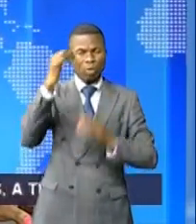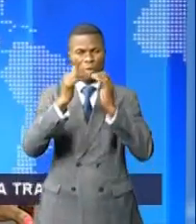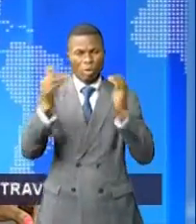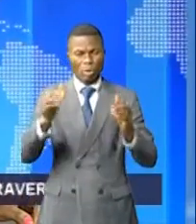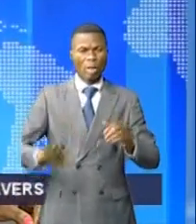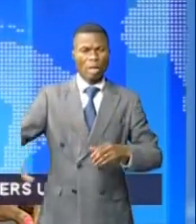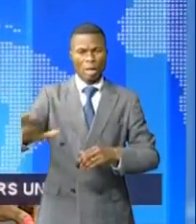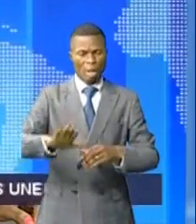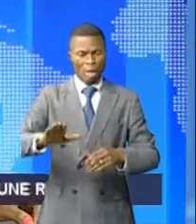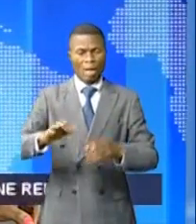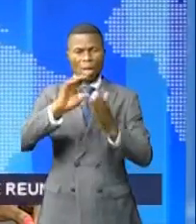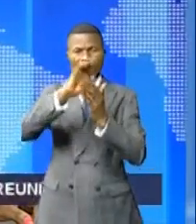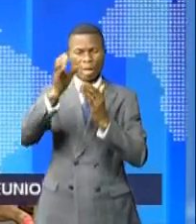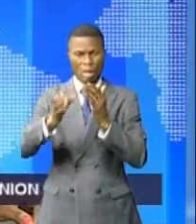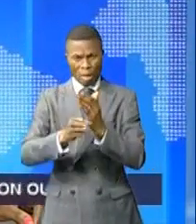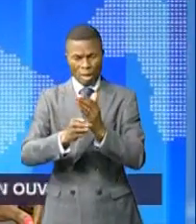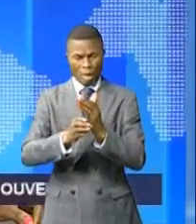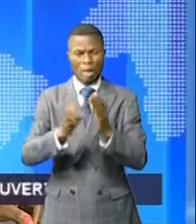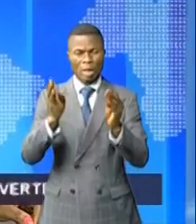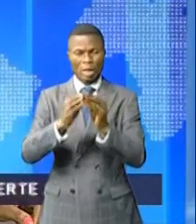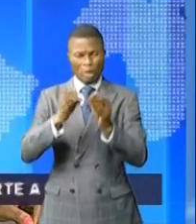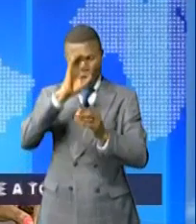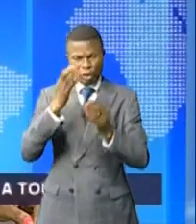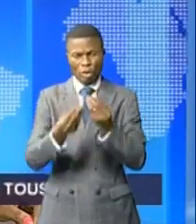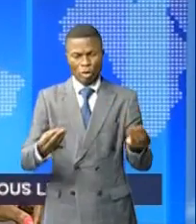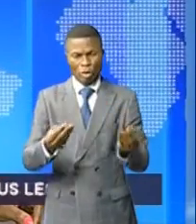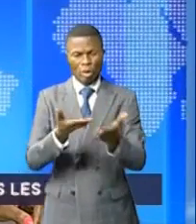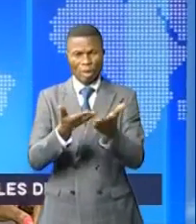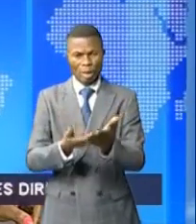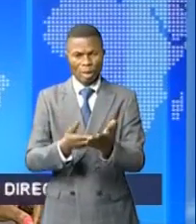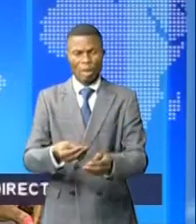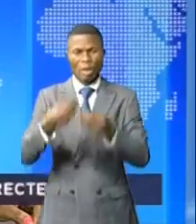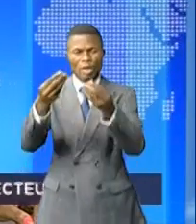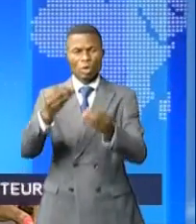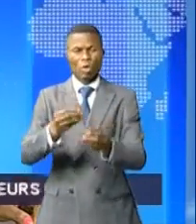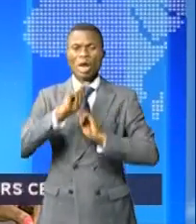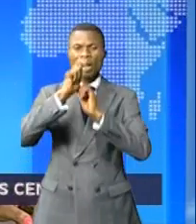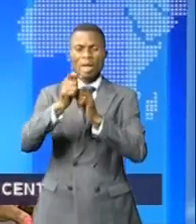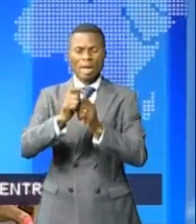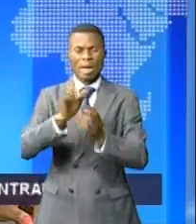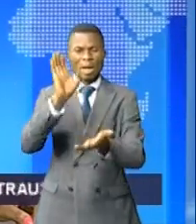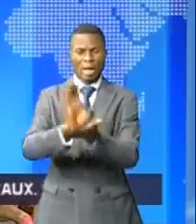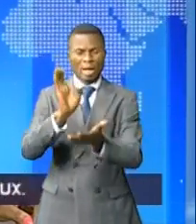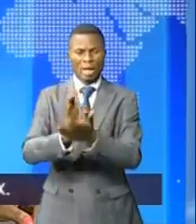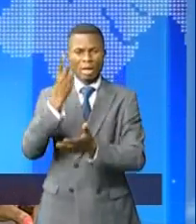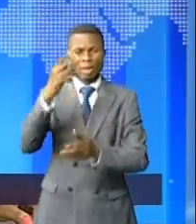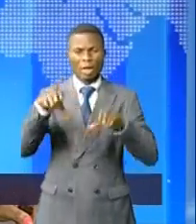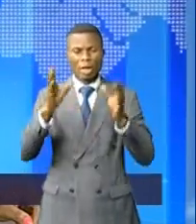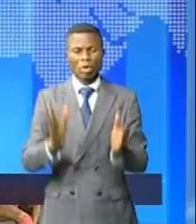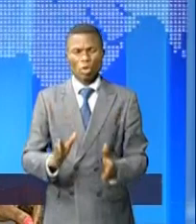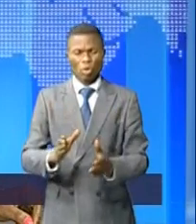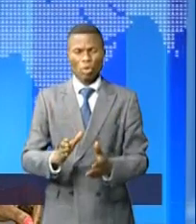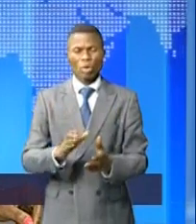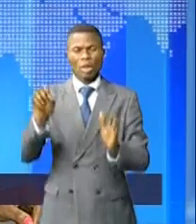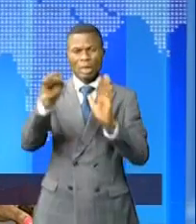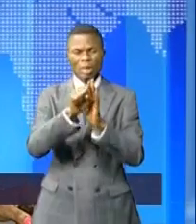de nations et continents en fait son cheval de bataille. Il a même primé deux Congolaises à titre de servantes de l'humanité. Il s'agit